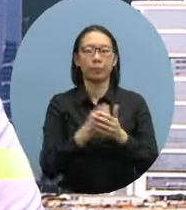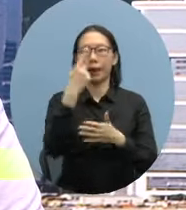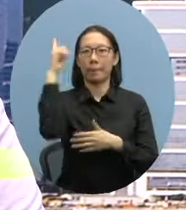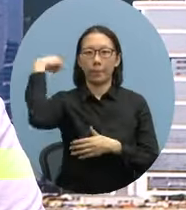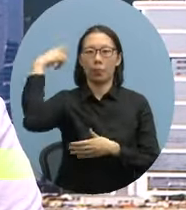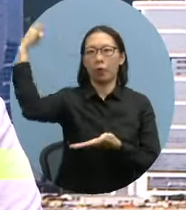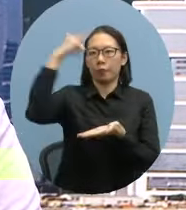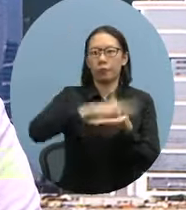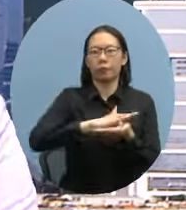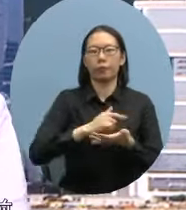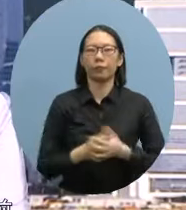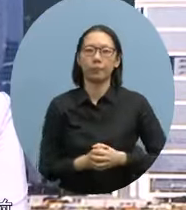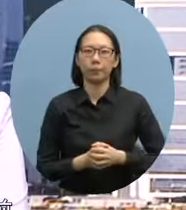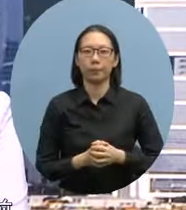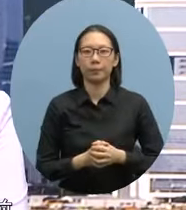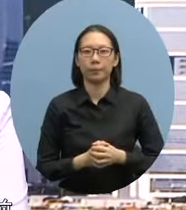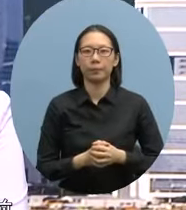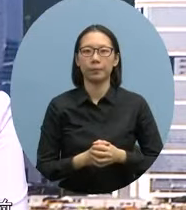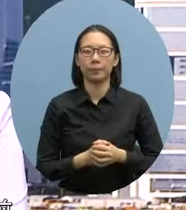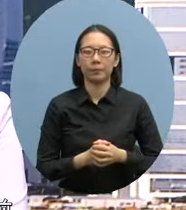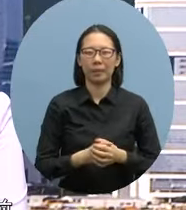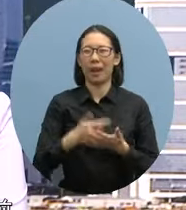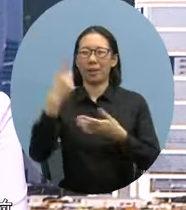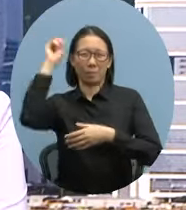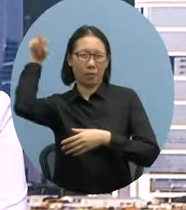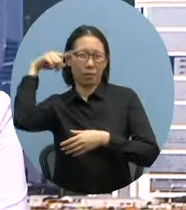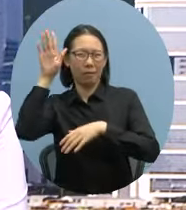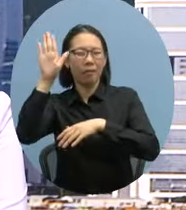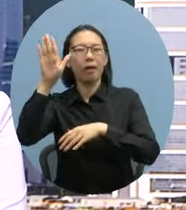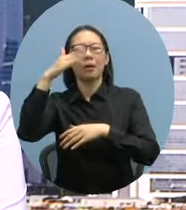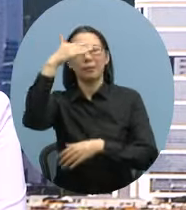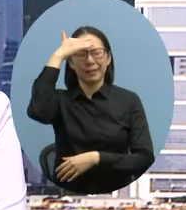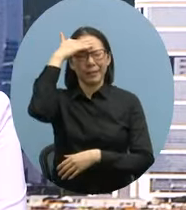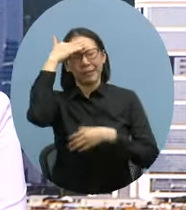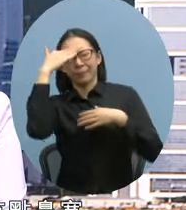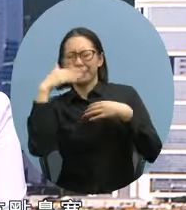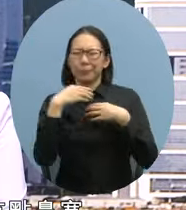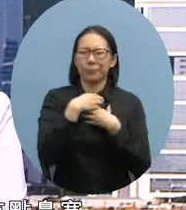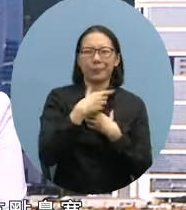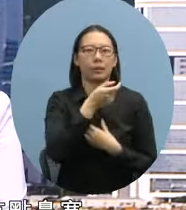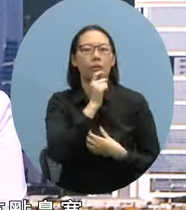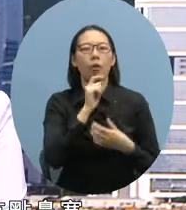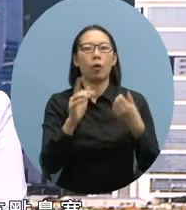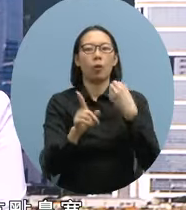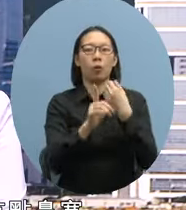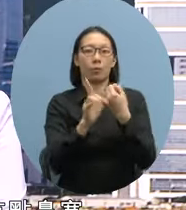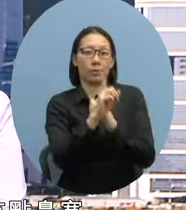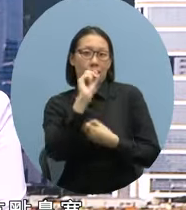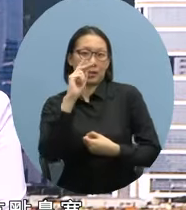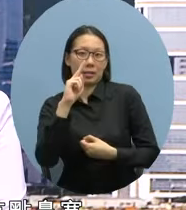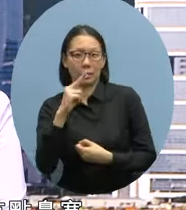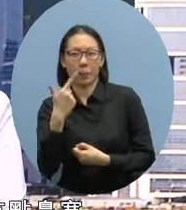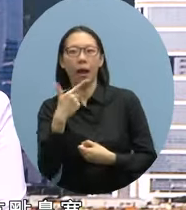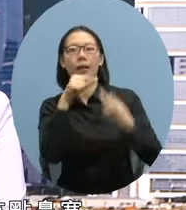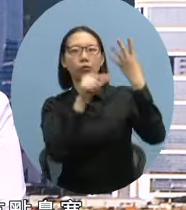們在美國回來，較早前未來香港之前都已經開始有些不舒服的。1028就在